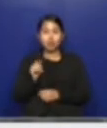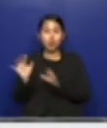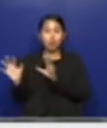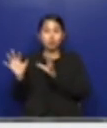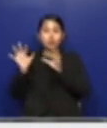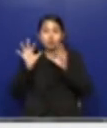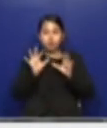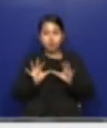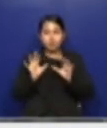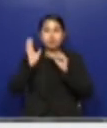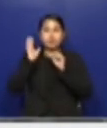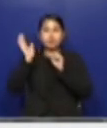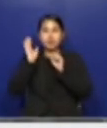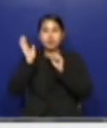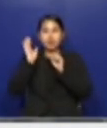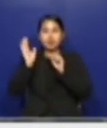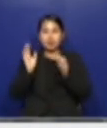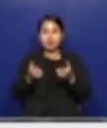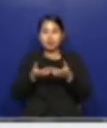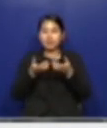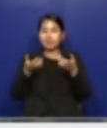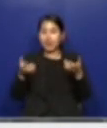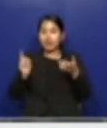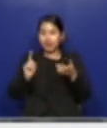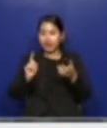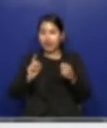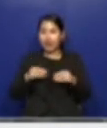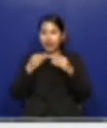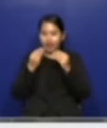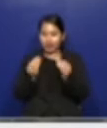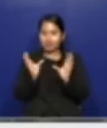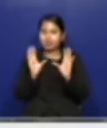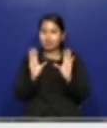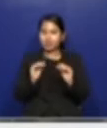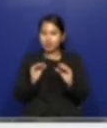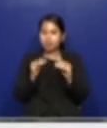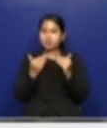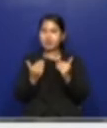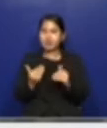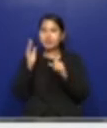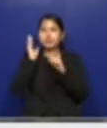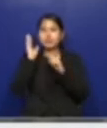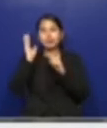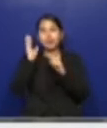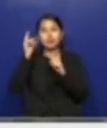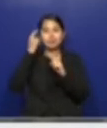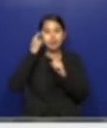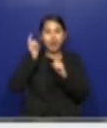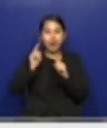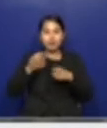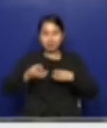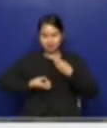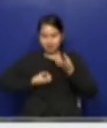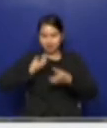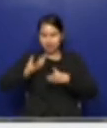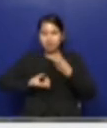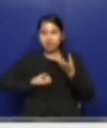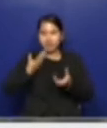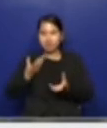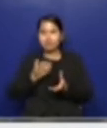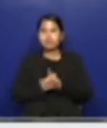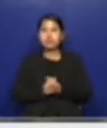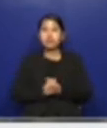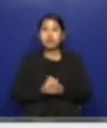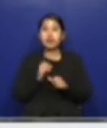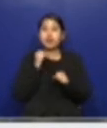จ้งให้ส.ส.ในสภาแห่งนี้อภิปรายแสดงความคิดเห็นท่านทำเ